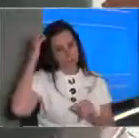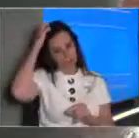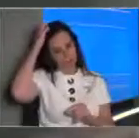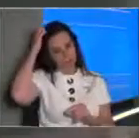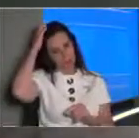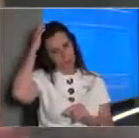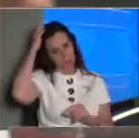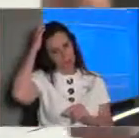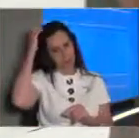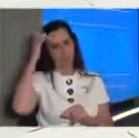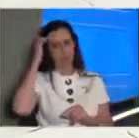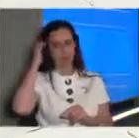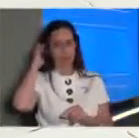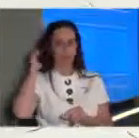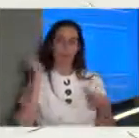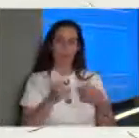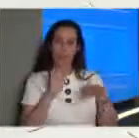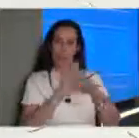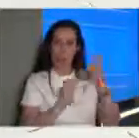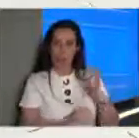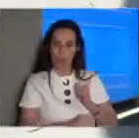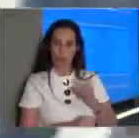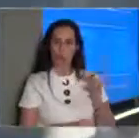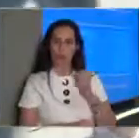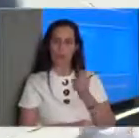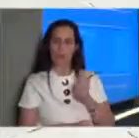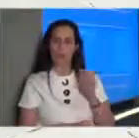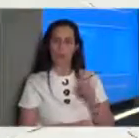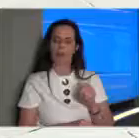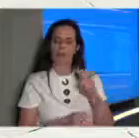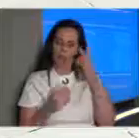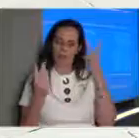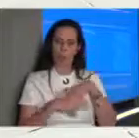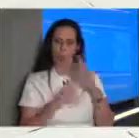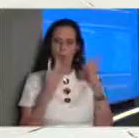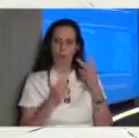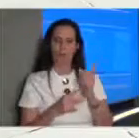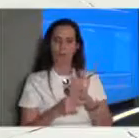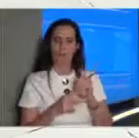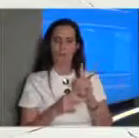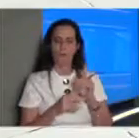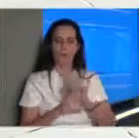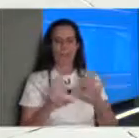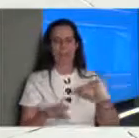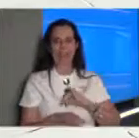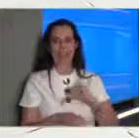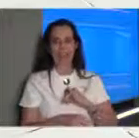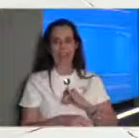החרדיות? לגבי חוק הגיוס, כולם צריכים להגיע לעמק השווה ולא לסחוט